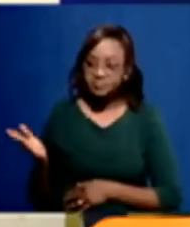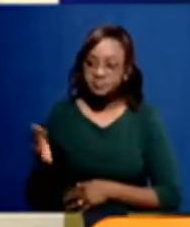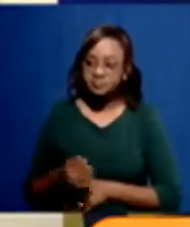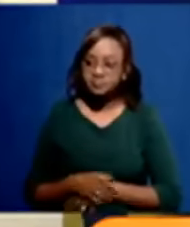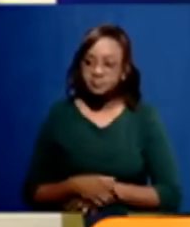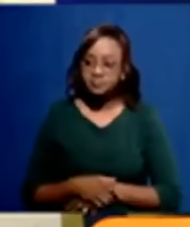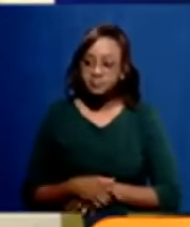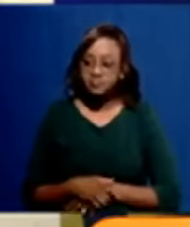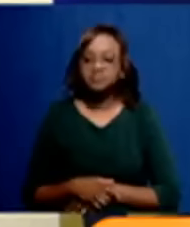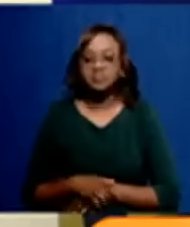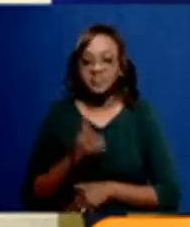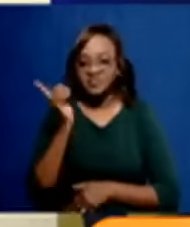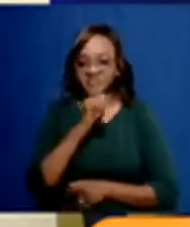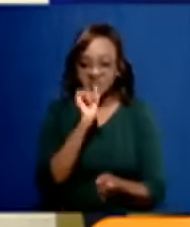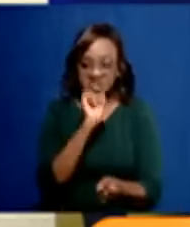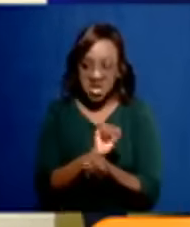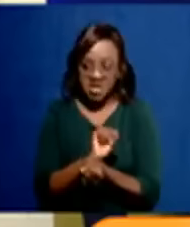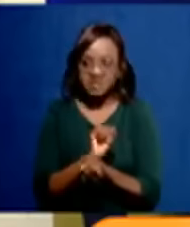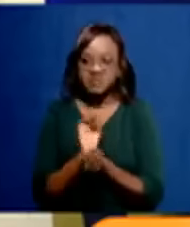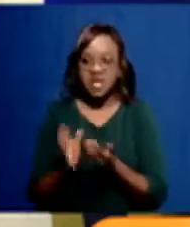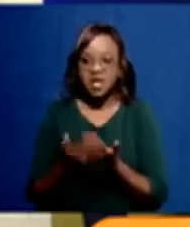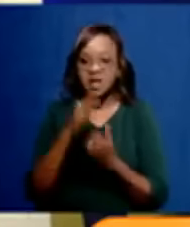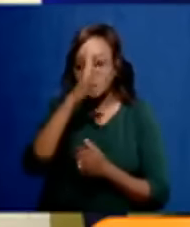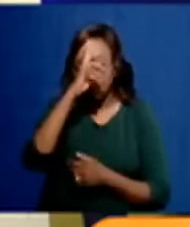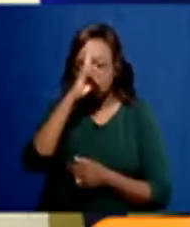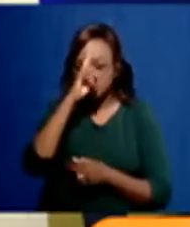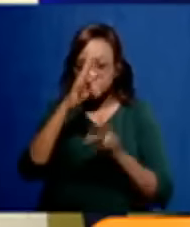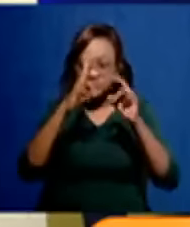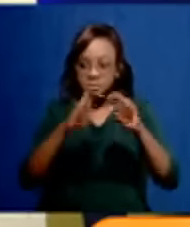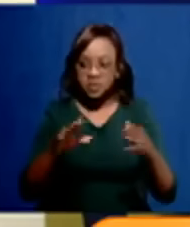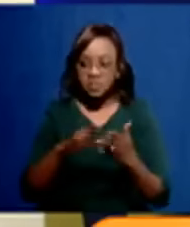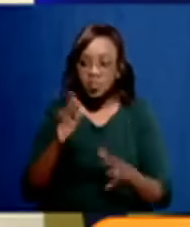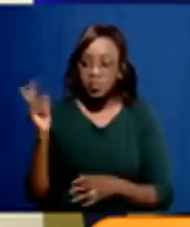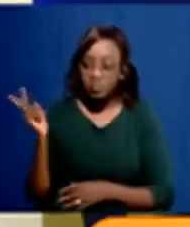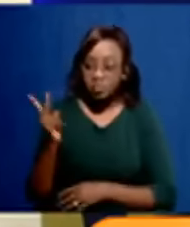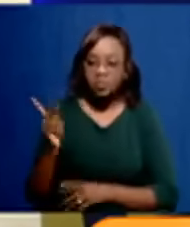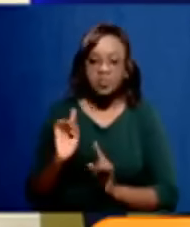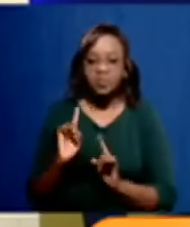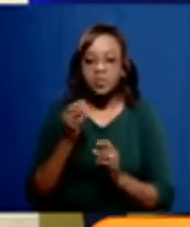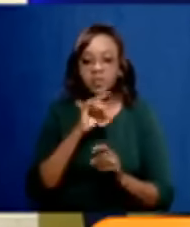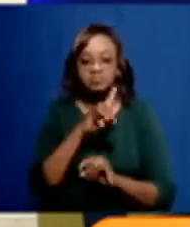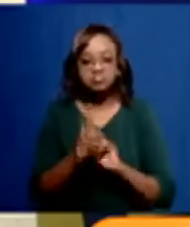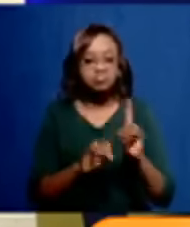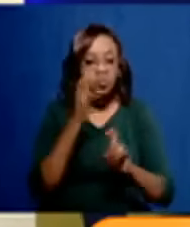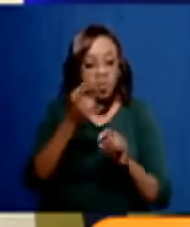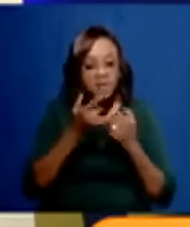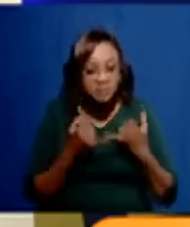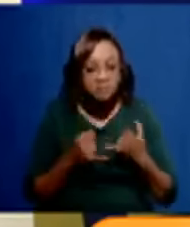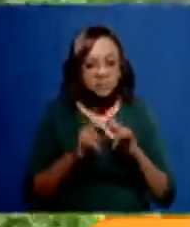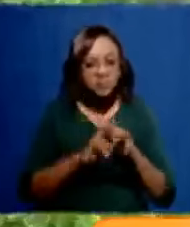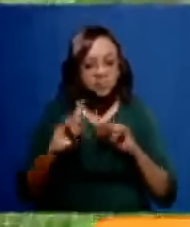wanasaidia polisi katika uchunguzi. Wawili hao watafikishwa mahakamani Ijumaa kujibu mashtaka ya jaribio